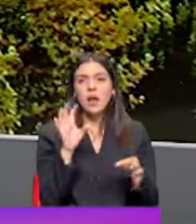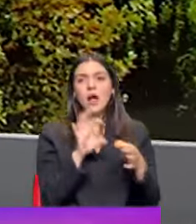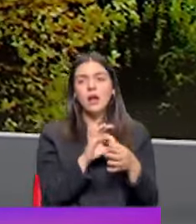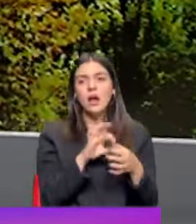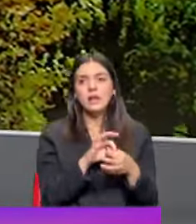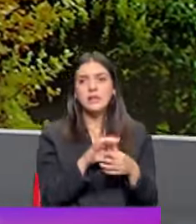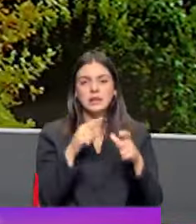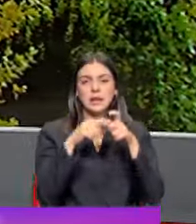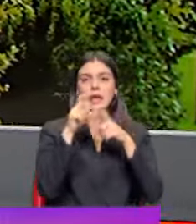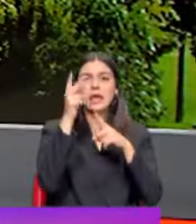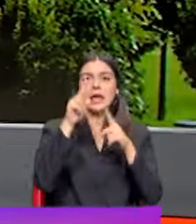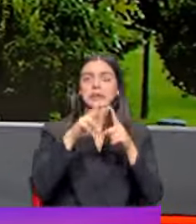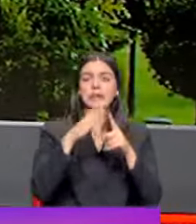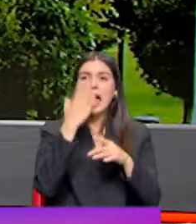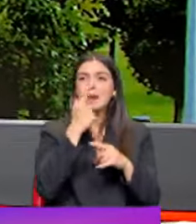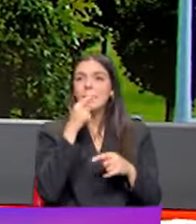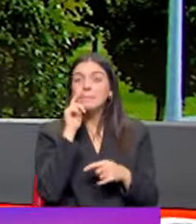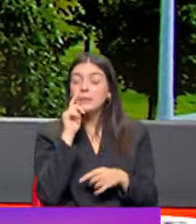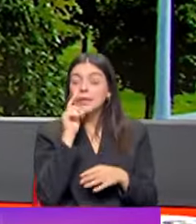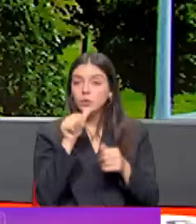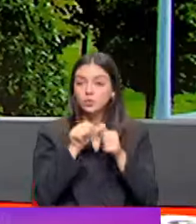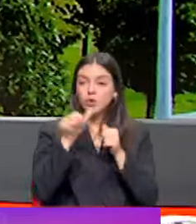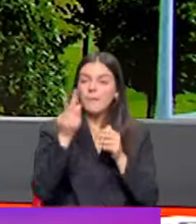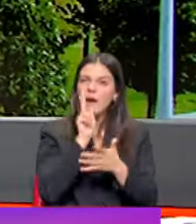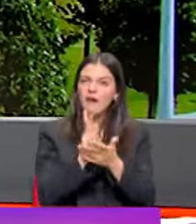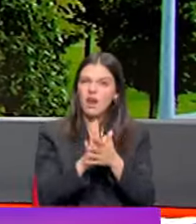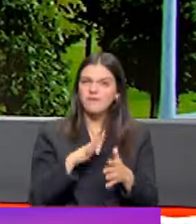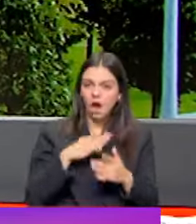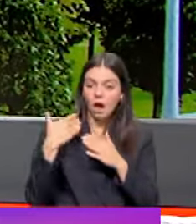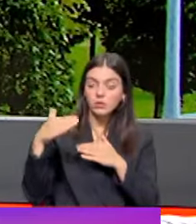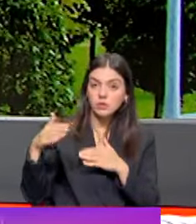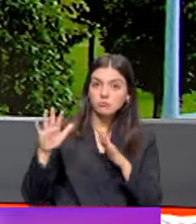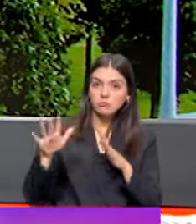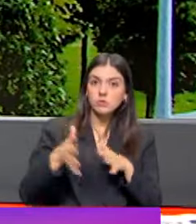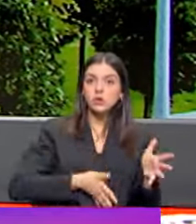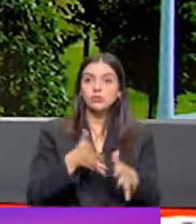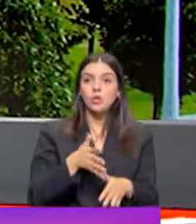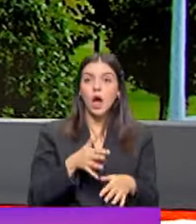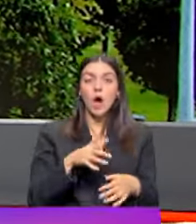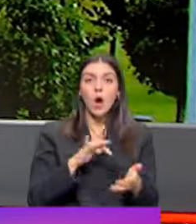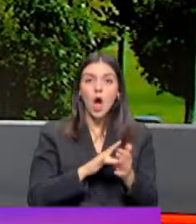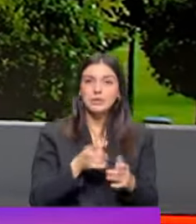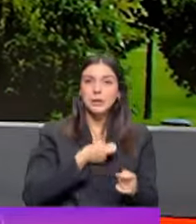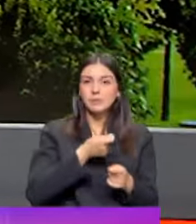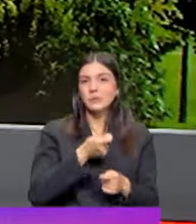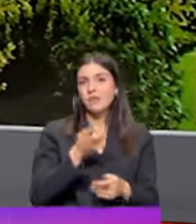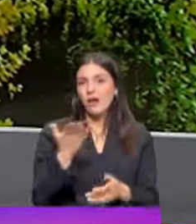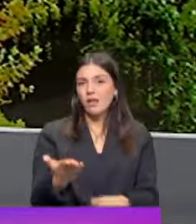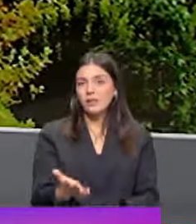ilgili. Esin Karabıyık uzaklaştırma kararı aldığı eşi tarafından sokak ortasında bıçaklı saldırıya